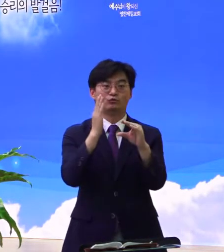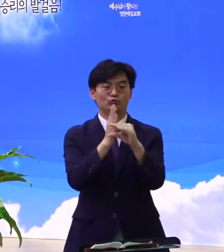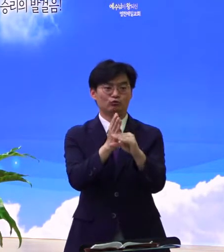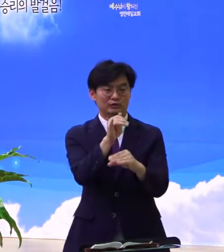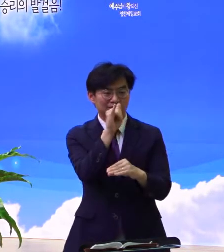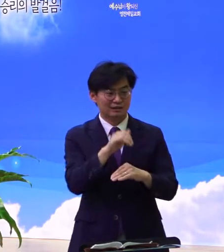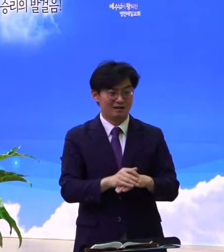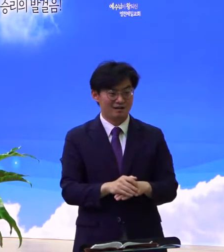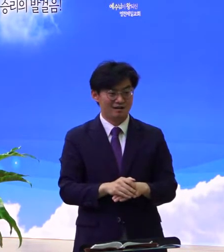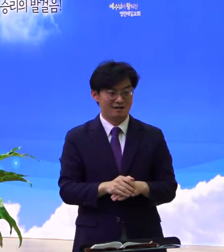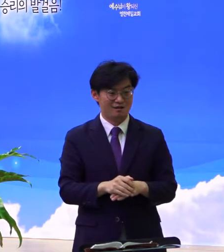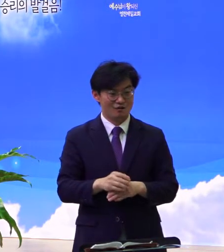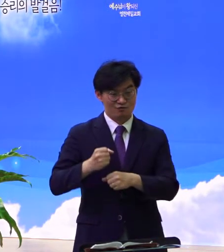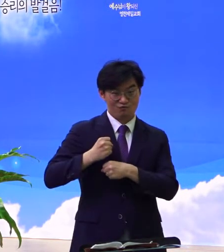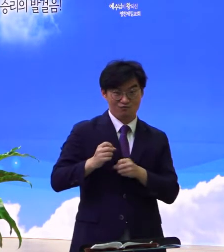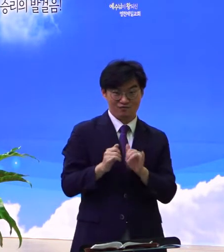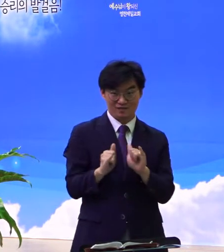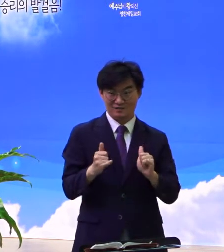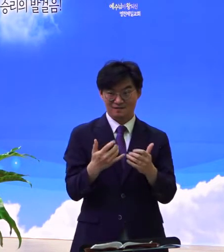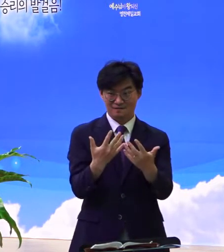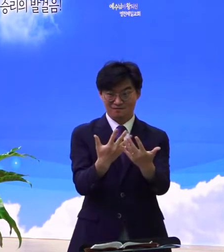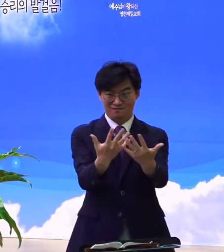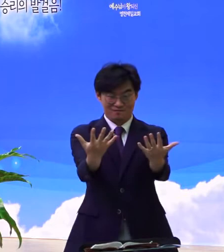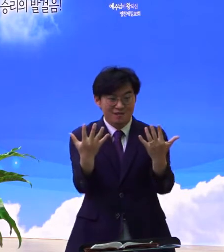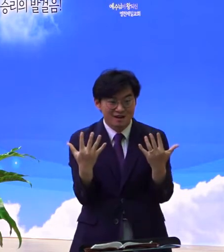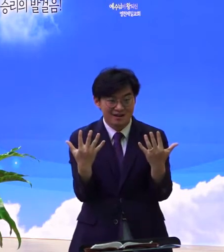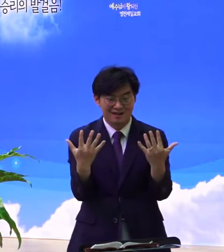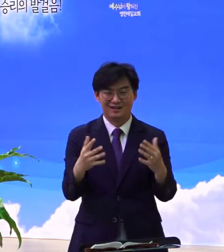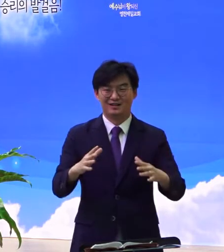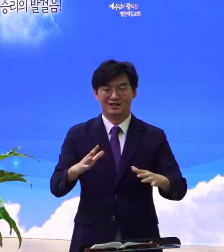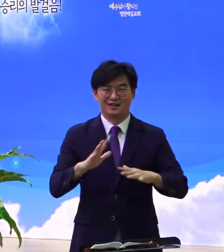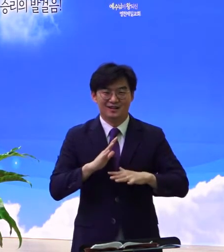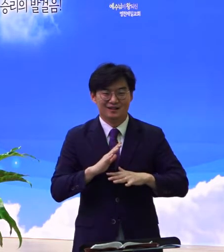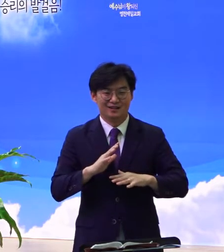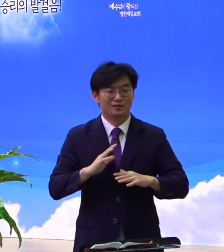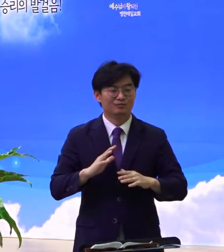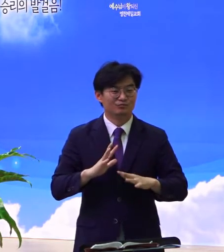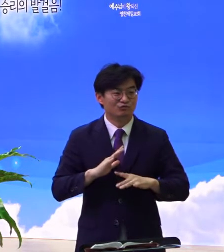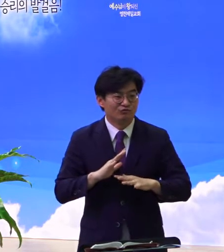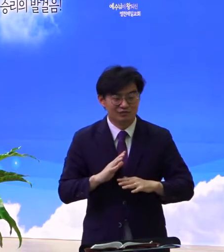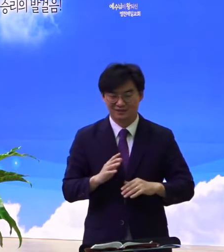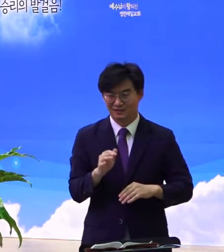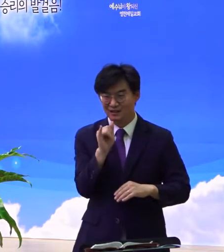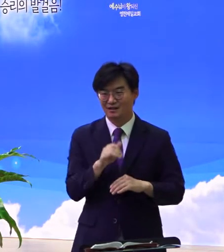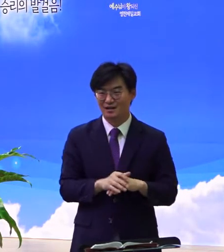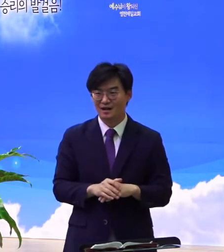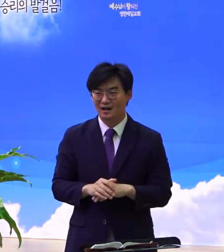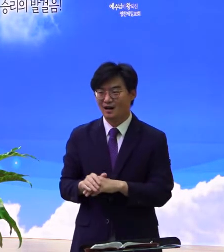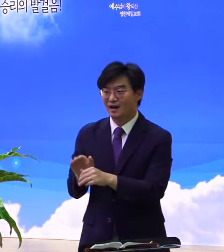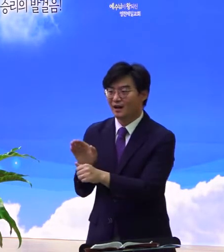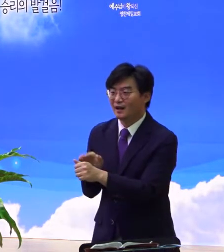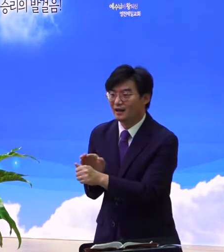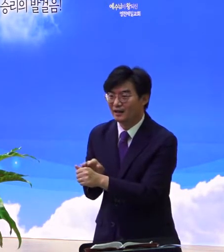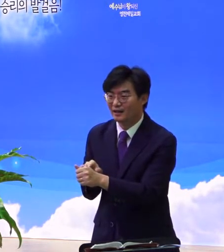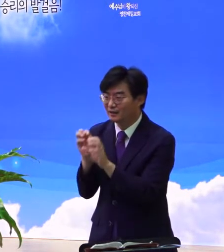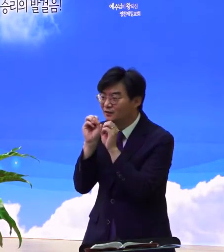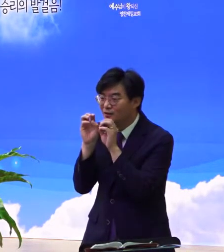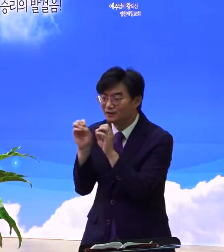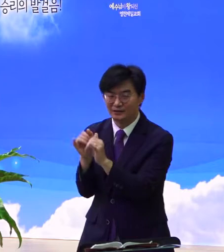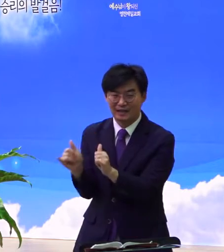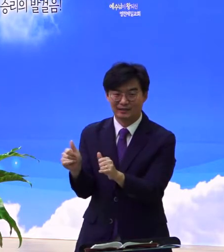병거들이 흑다하게 와 있습니다. 그래서 너무 당황하고 무서워서 두려움에 떨며 엘리사를 찾아가서 이야기를